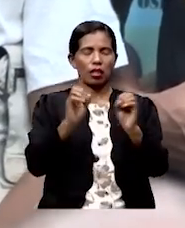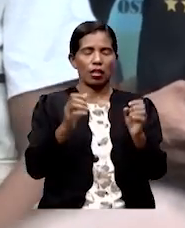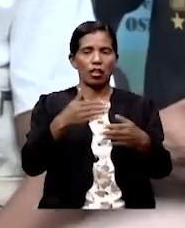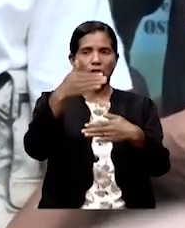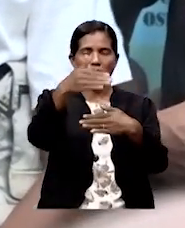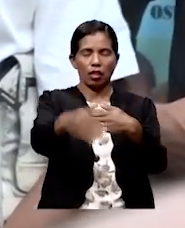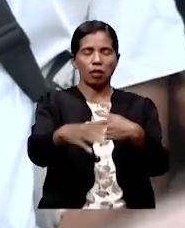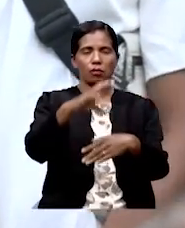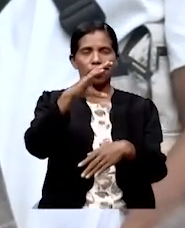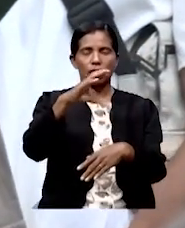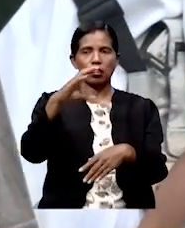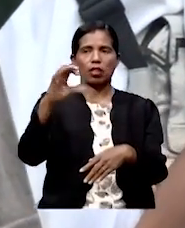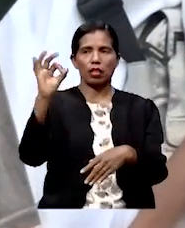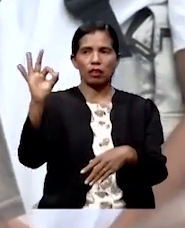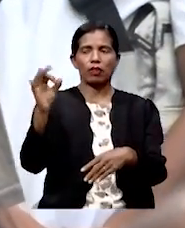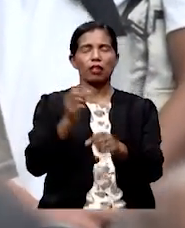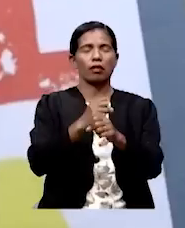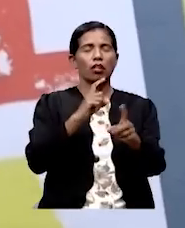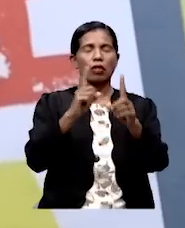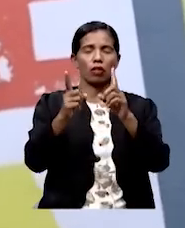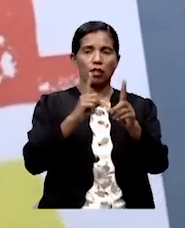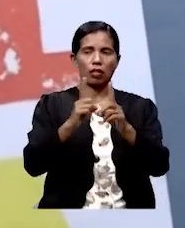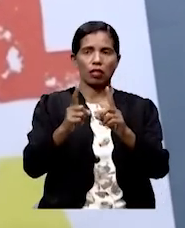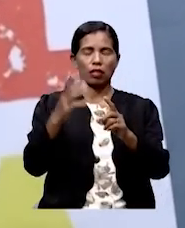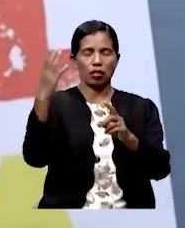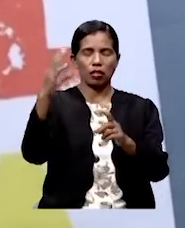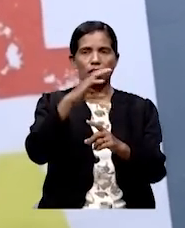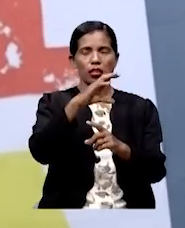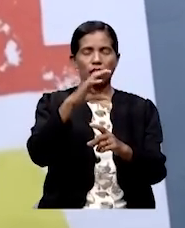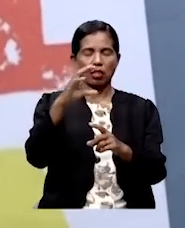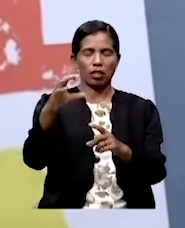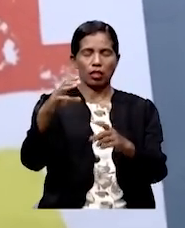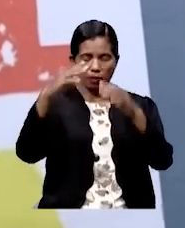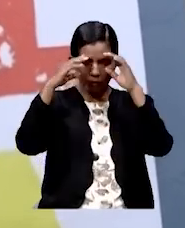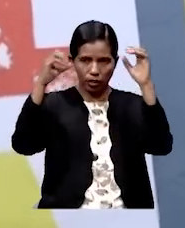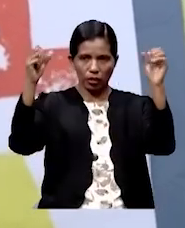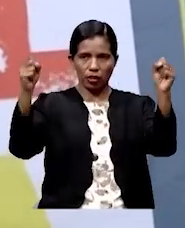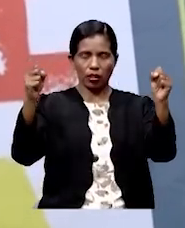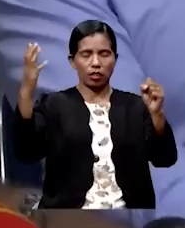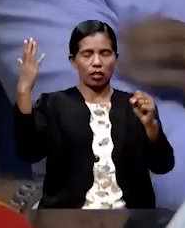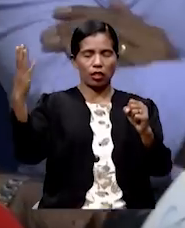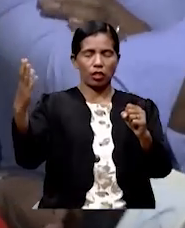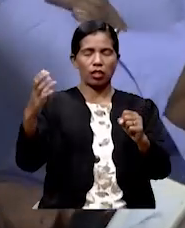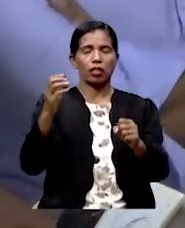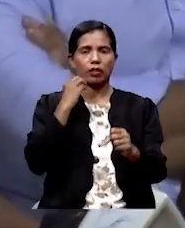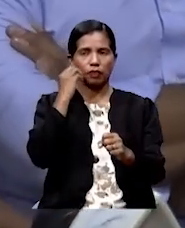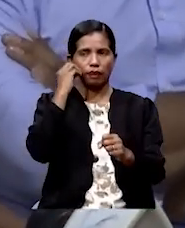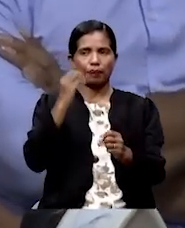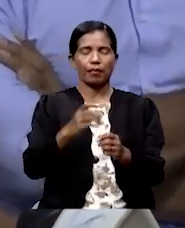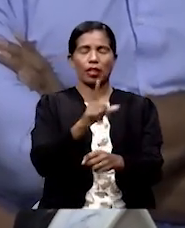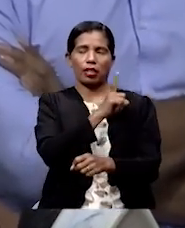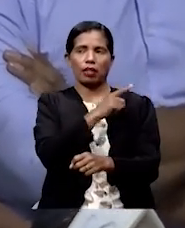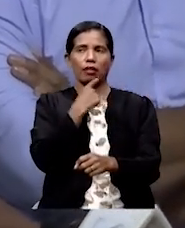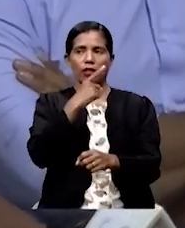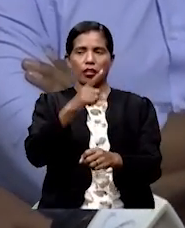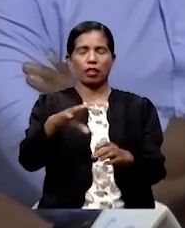ba CCF, mai pe halodet conferință pe imprensa i-a sire candidatul președinte Republica i-a Pantecalapa. Lerian Antimur rezeită